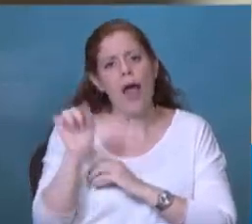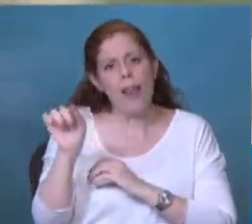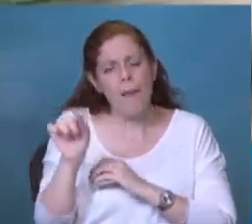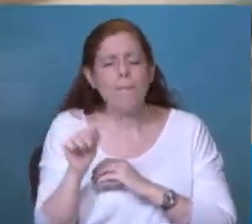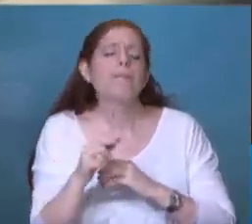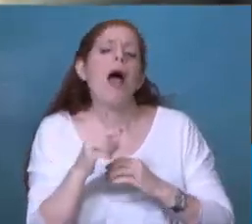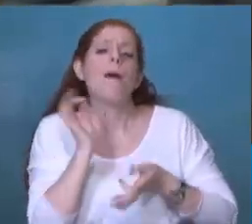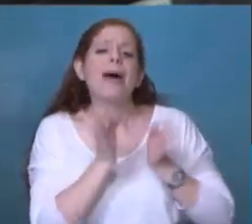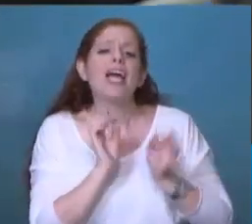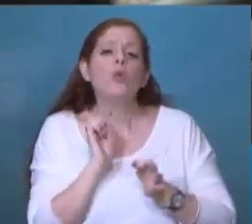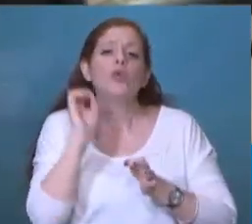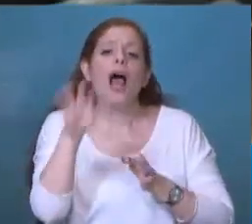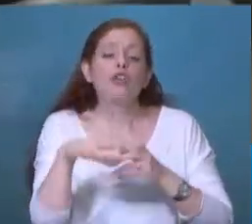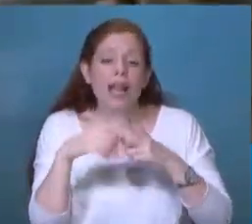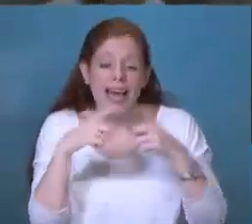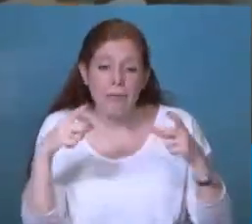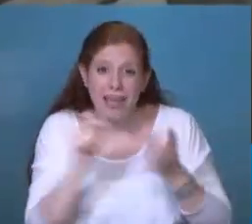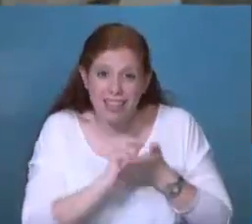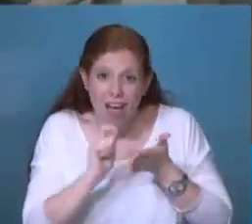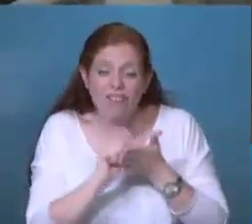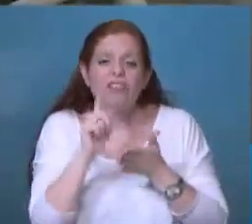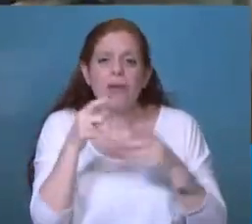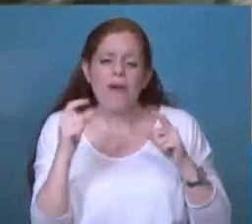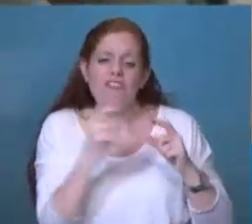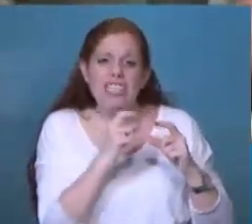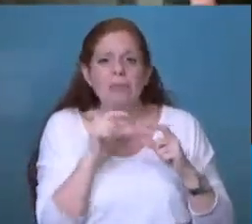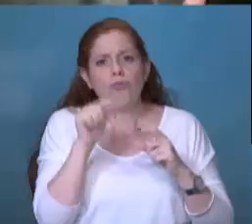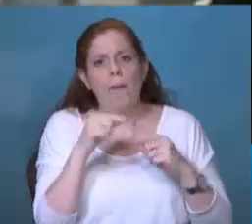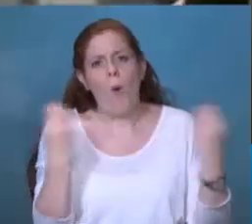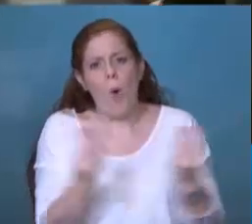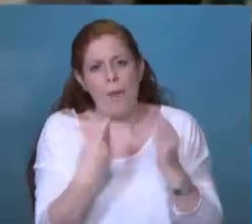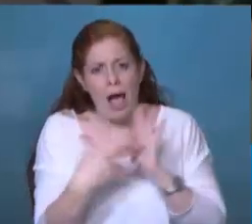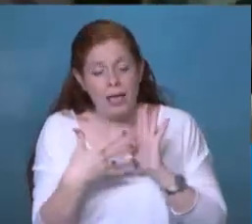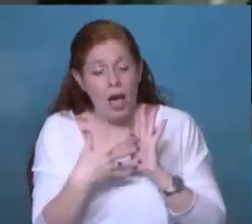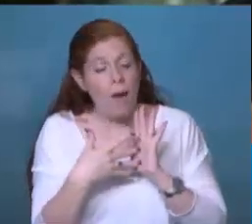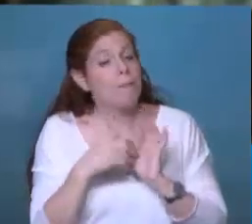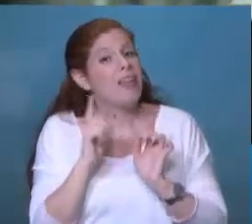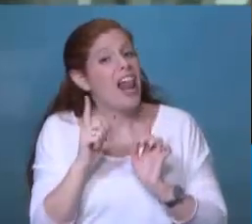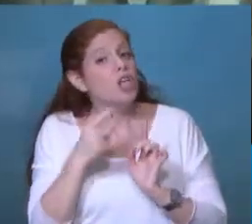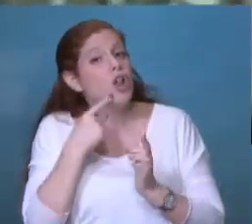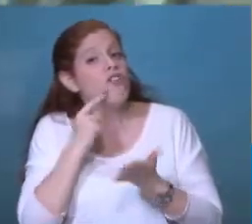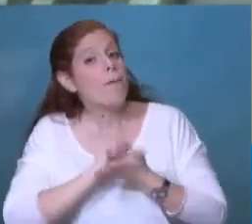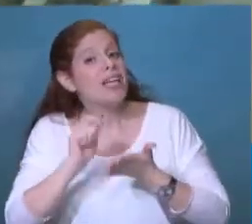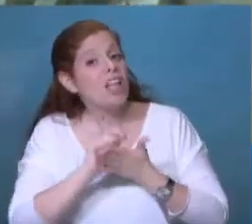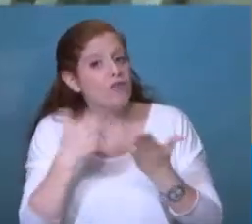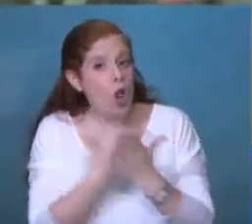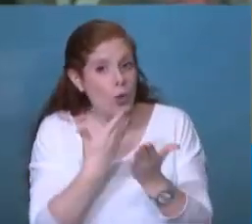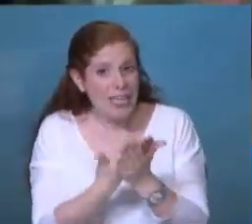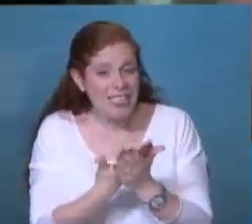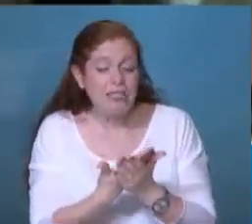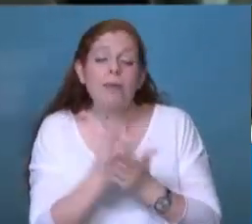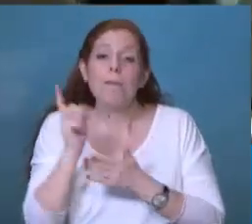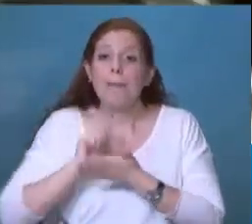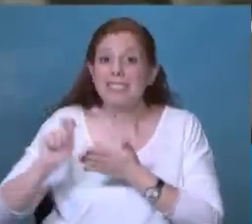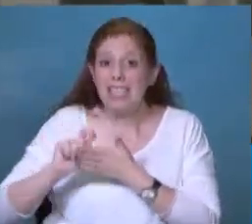עם המכתב ועם קבצים שבהם עיקר חומר החקירה. אלא שלפי מכתב היועץ, במשרד פרקליטו של נתניהו,